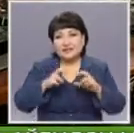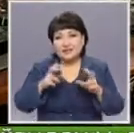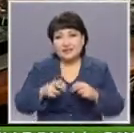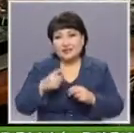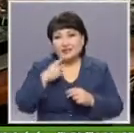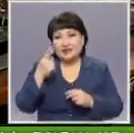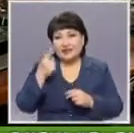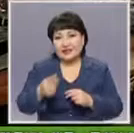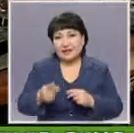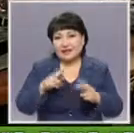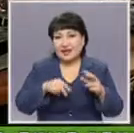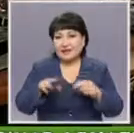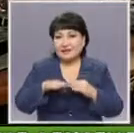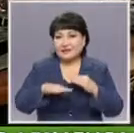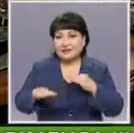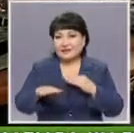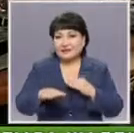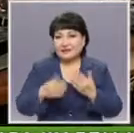даладан. Жоқсың сен,